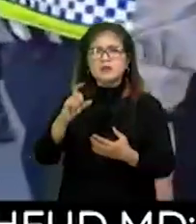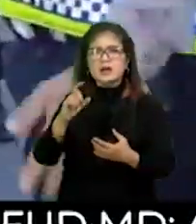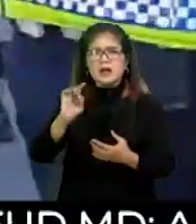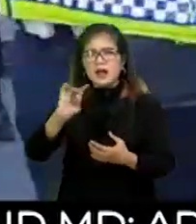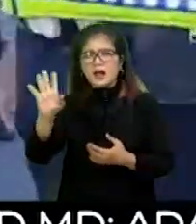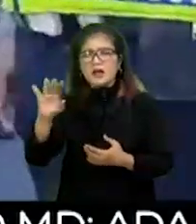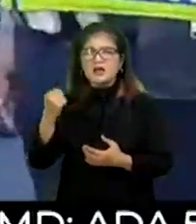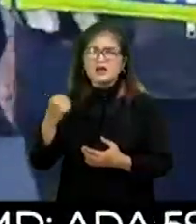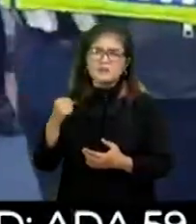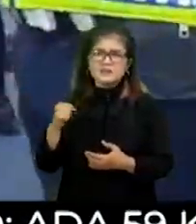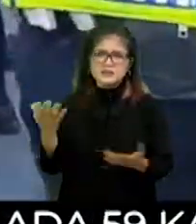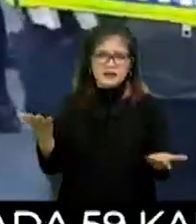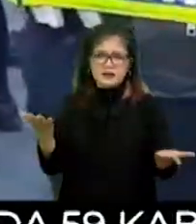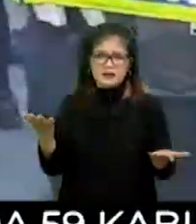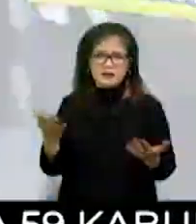tujuan.